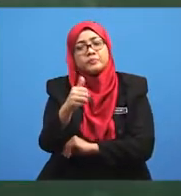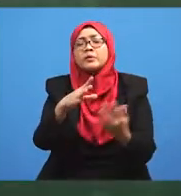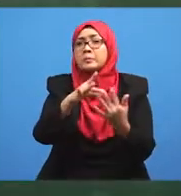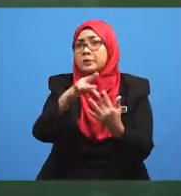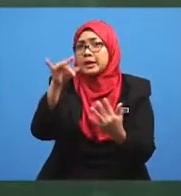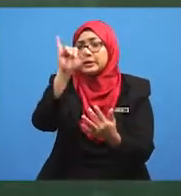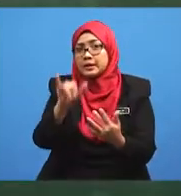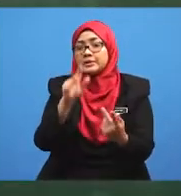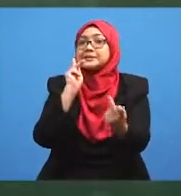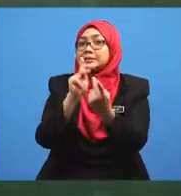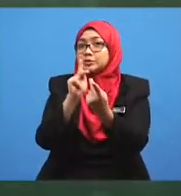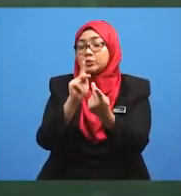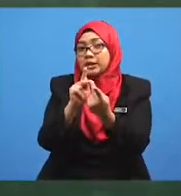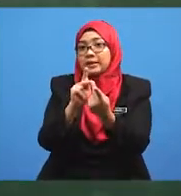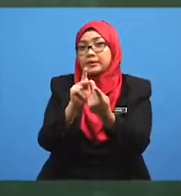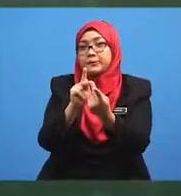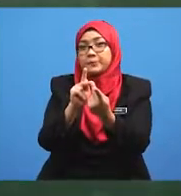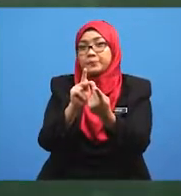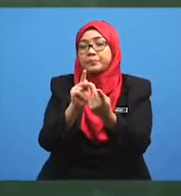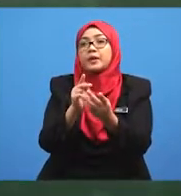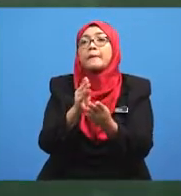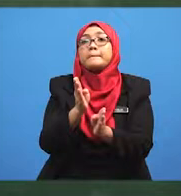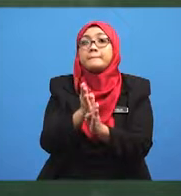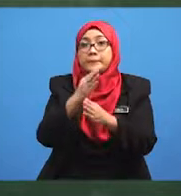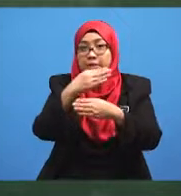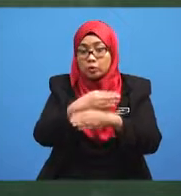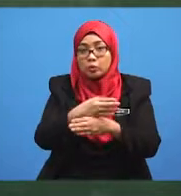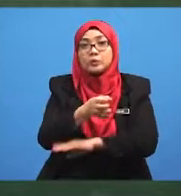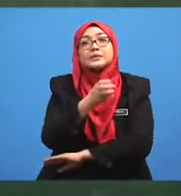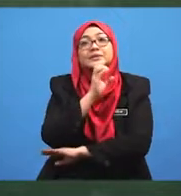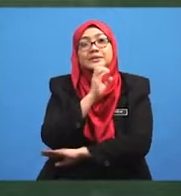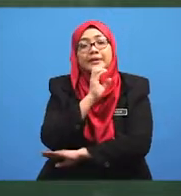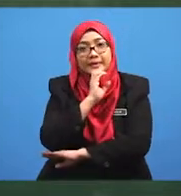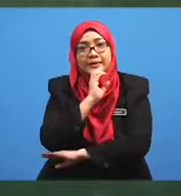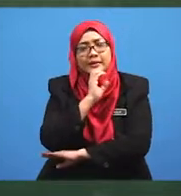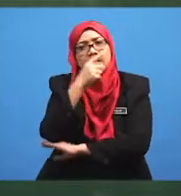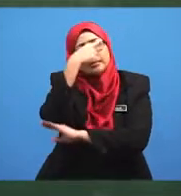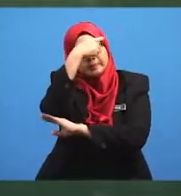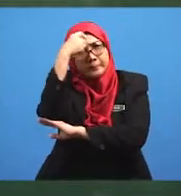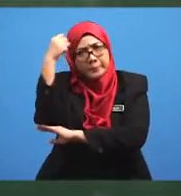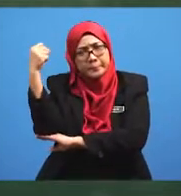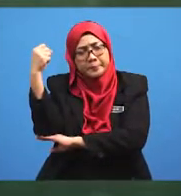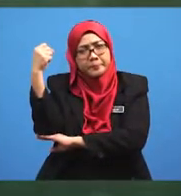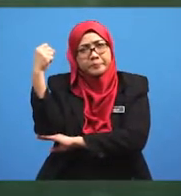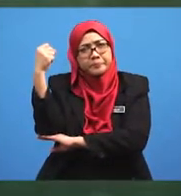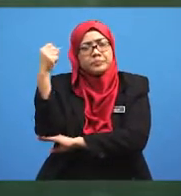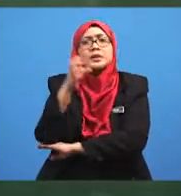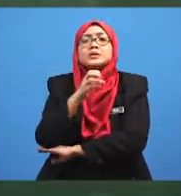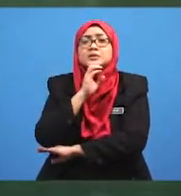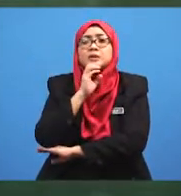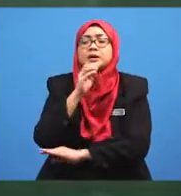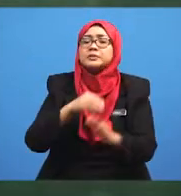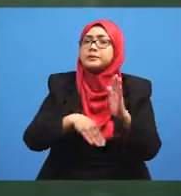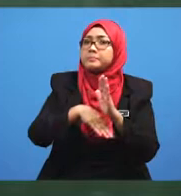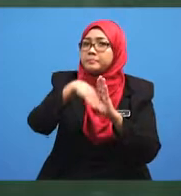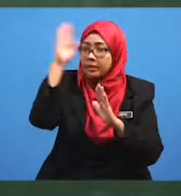Pilihan yang sesuai adalah bentuk cecair. Dan sebabnya ialah kerana cecair lebih